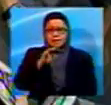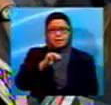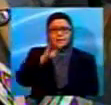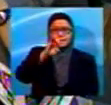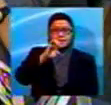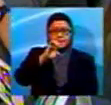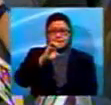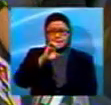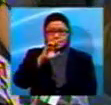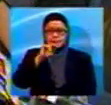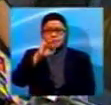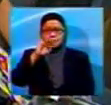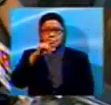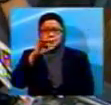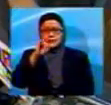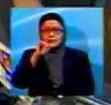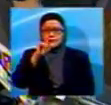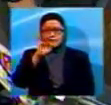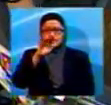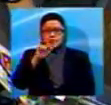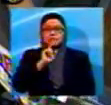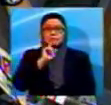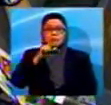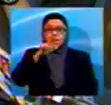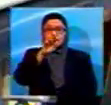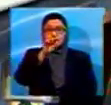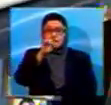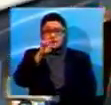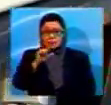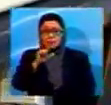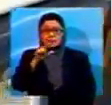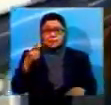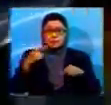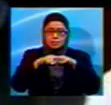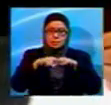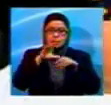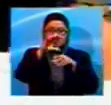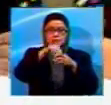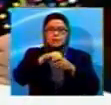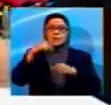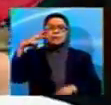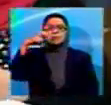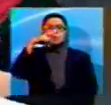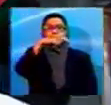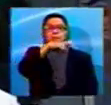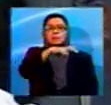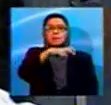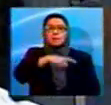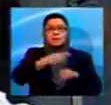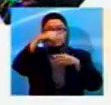berena adalah radang selaput otak yang disebabkan oleh jangkitan bakteria